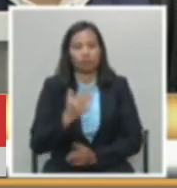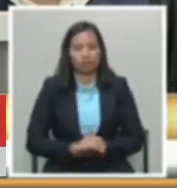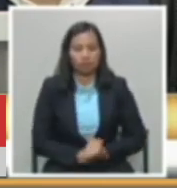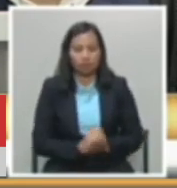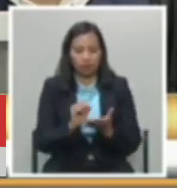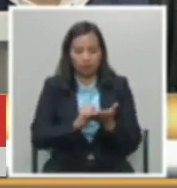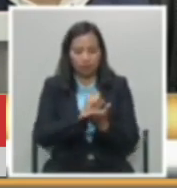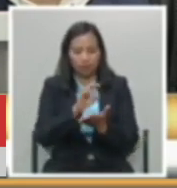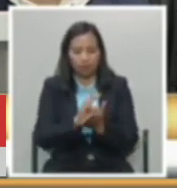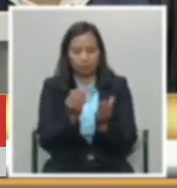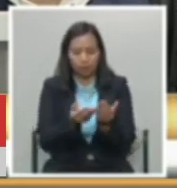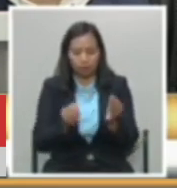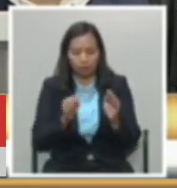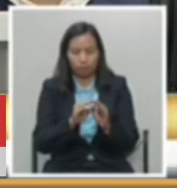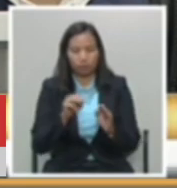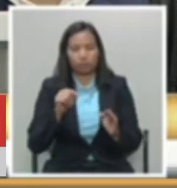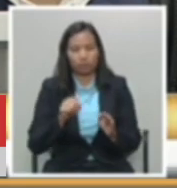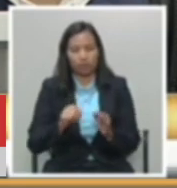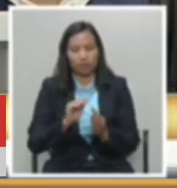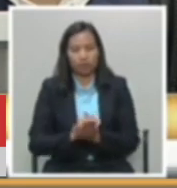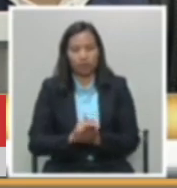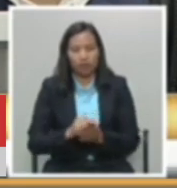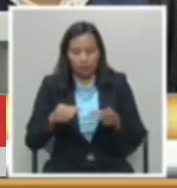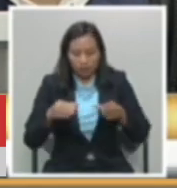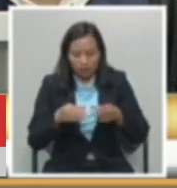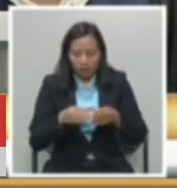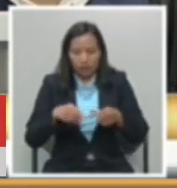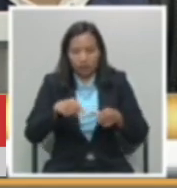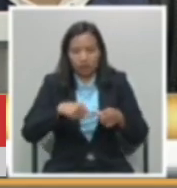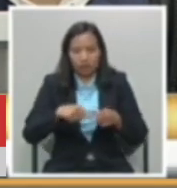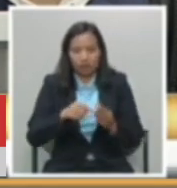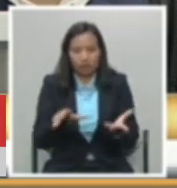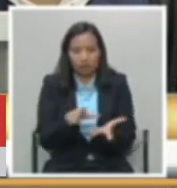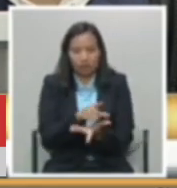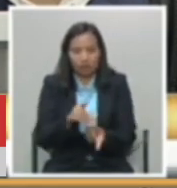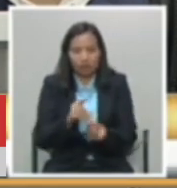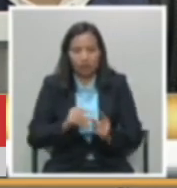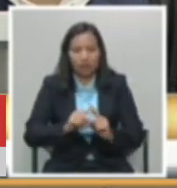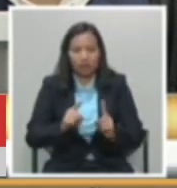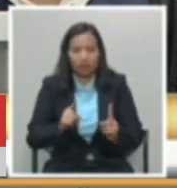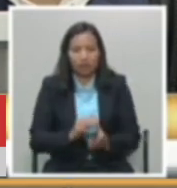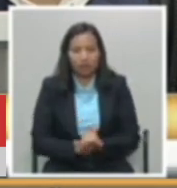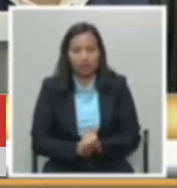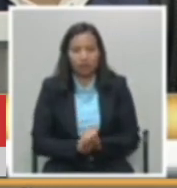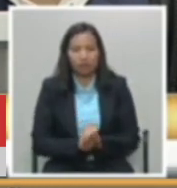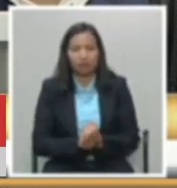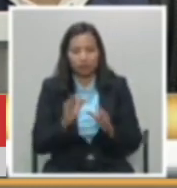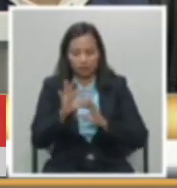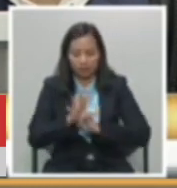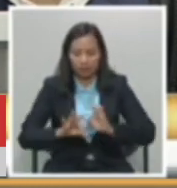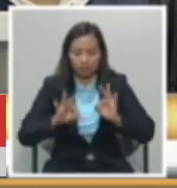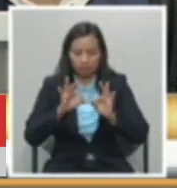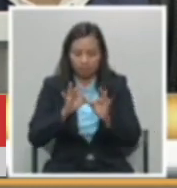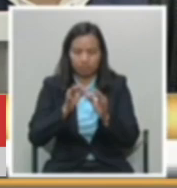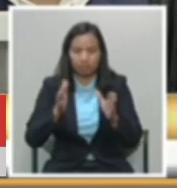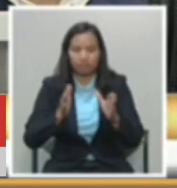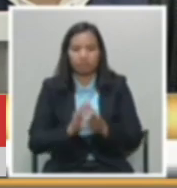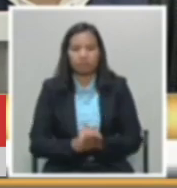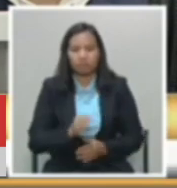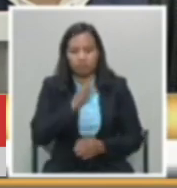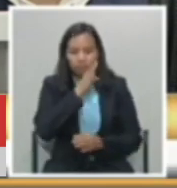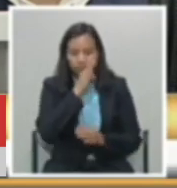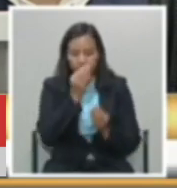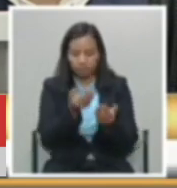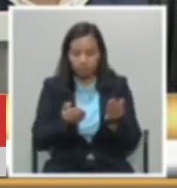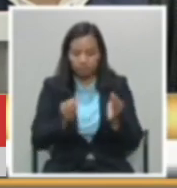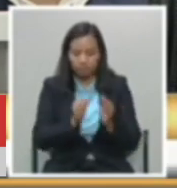บันครอบครัวเป็นสถาบันเป็นหน่วยที่เล็กที่สุดของสังคมนะคะแต่ว่าเป็นหน่วยที่สำคัญที่สุดถ้าหากว่าครอบครัว